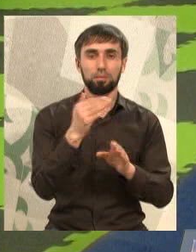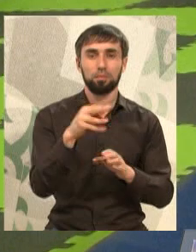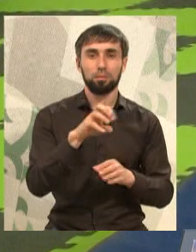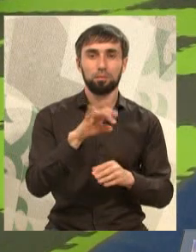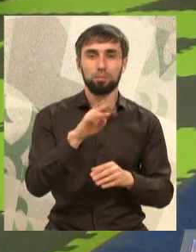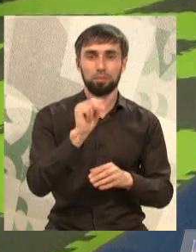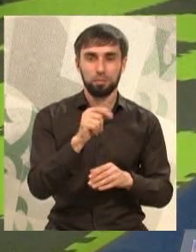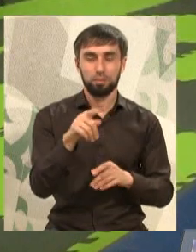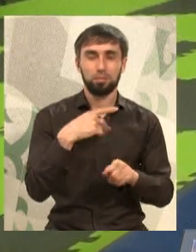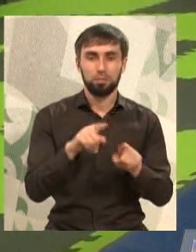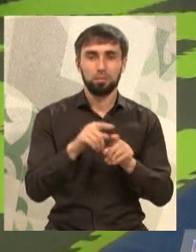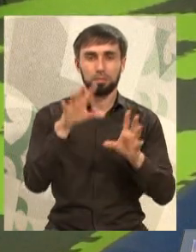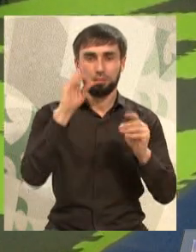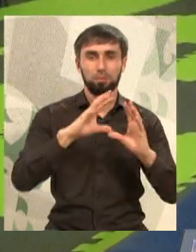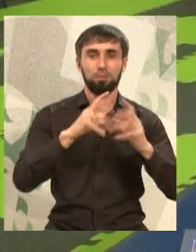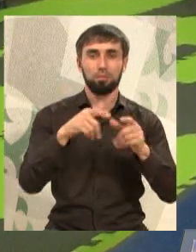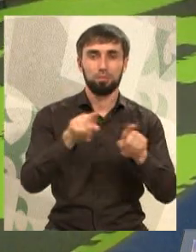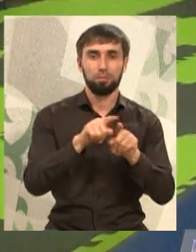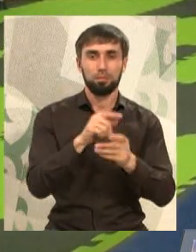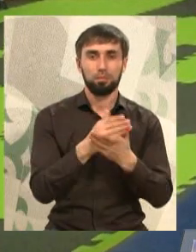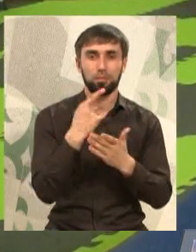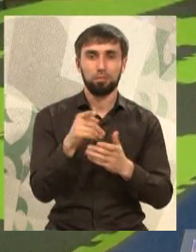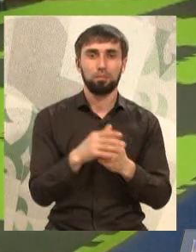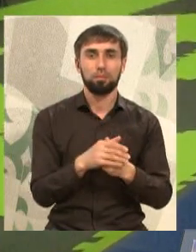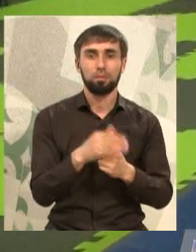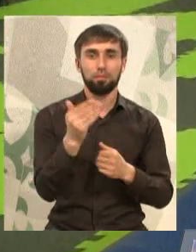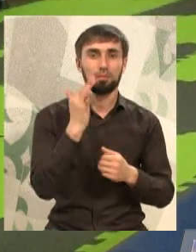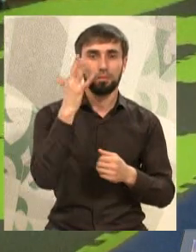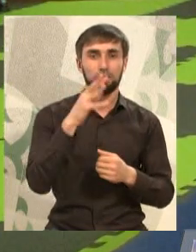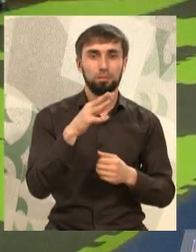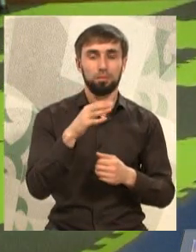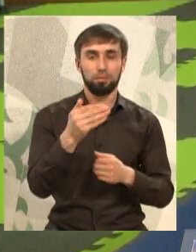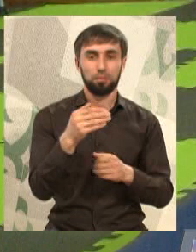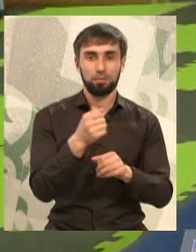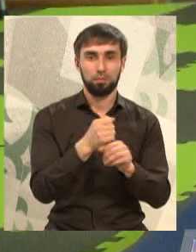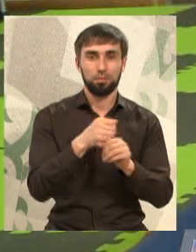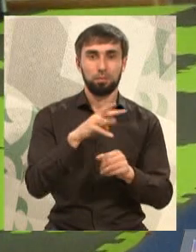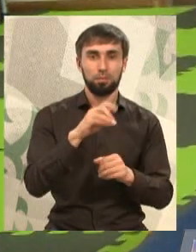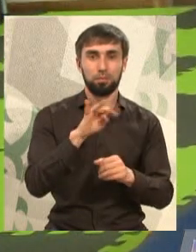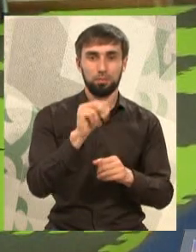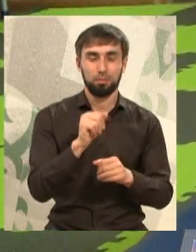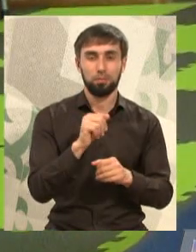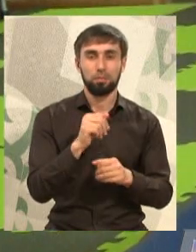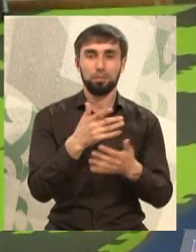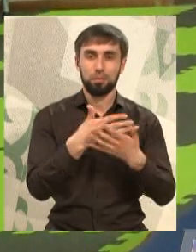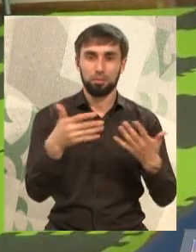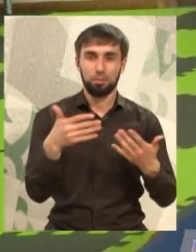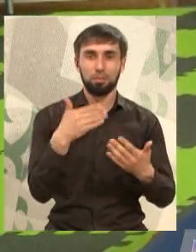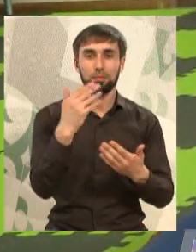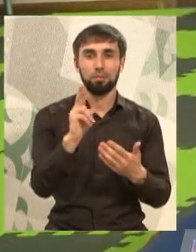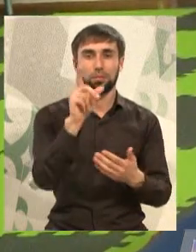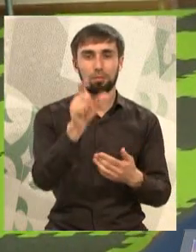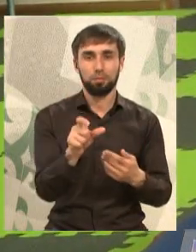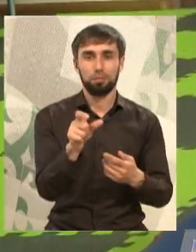и применяется во всем мире. Смысл методики разнообразен, то есть каждому пациенту идет индивидуальный